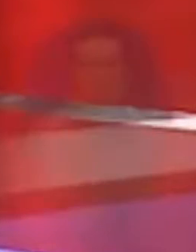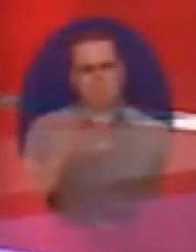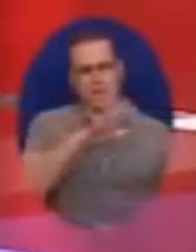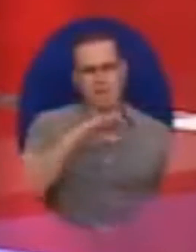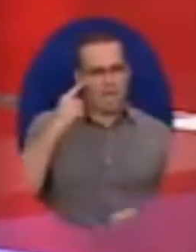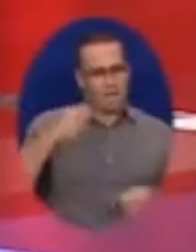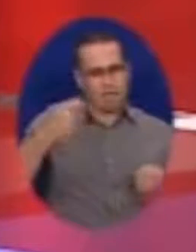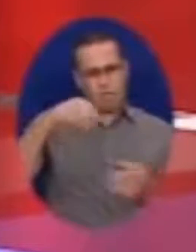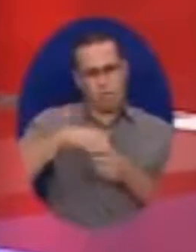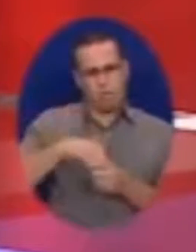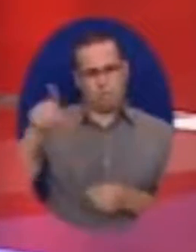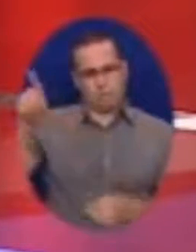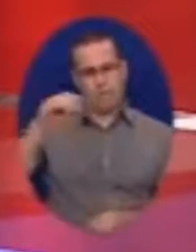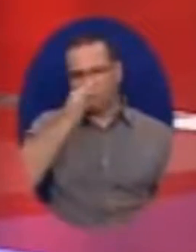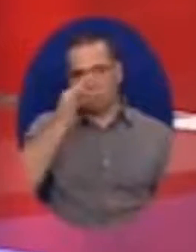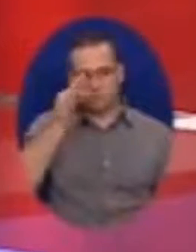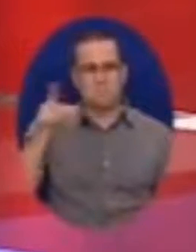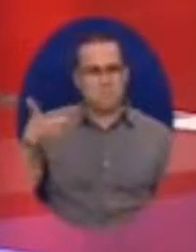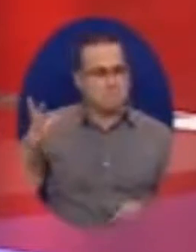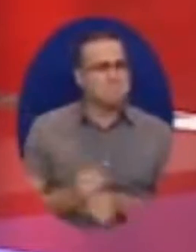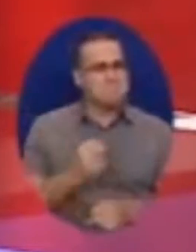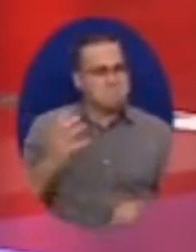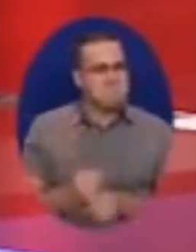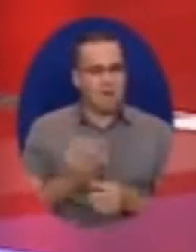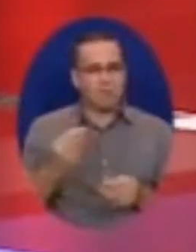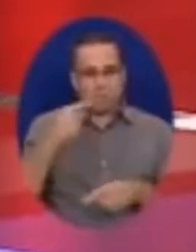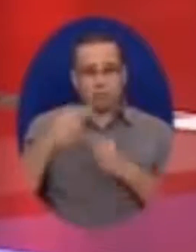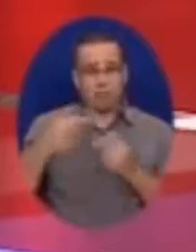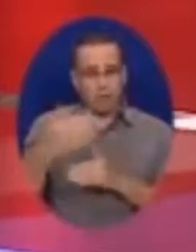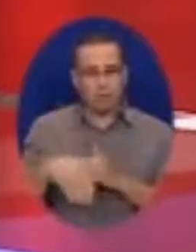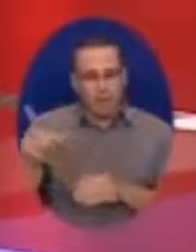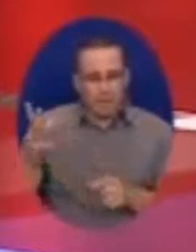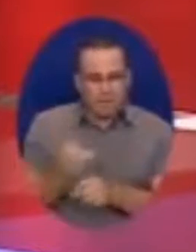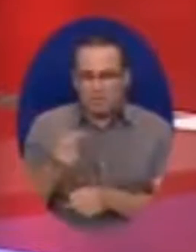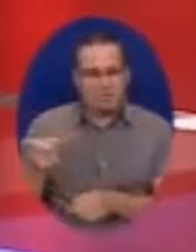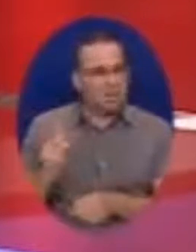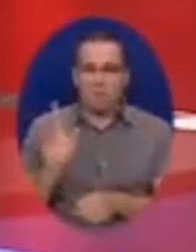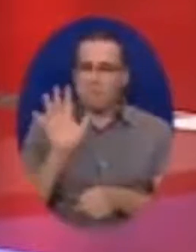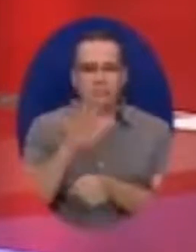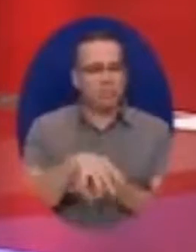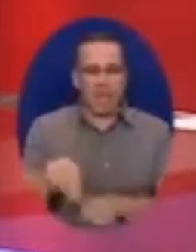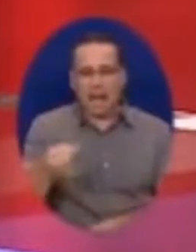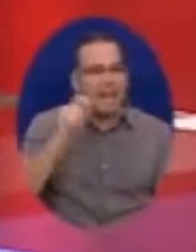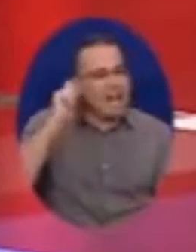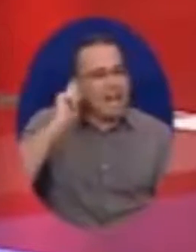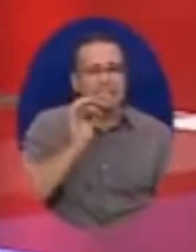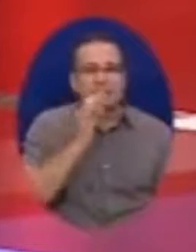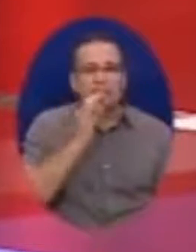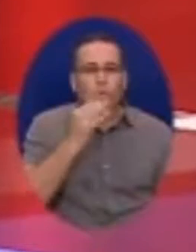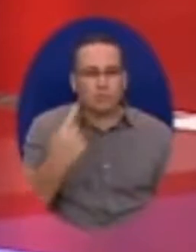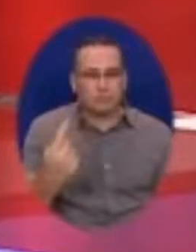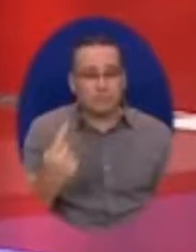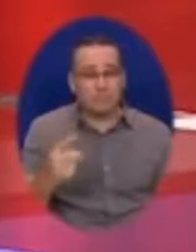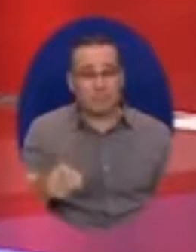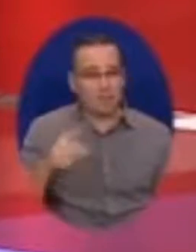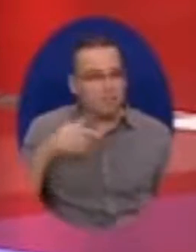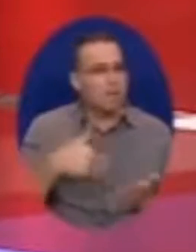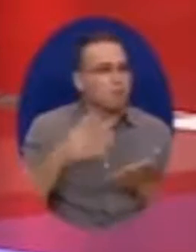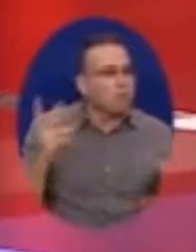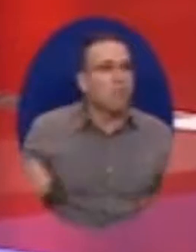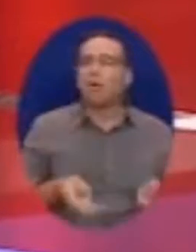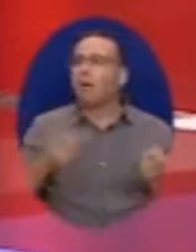מערכת החינוך במגזר הדרוזי זוכה להצלחות בשנים האחרונות, אבל ההצלחות האלה לא ממש משפיעות על הצעירות הדרוזיות. הן ממשיכות לחפש